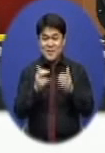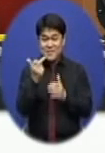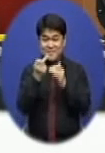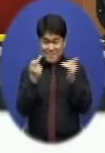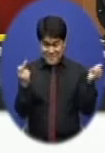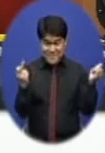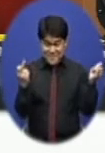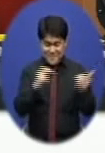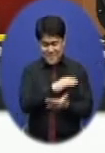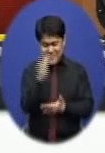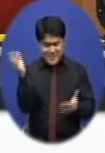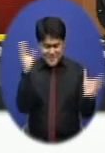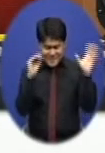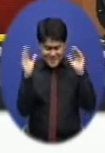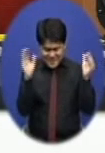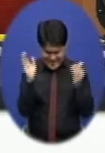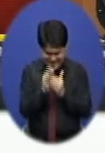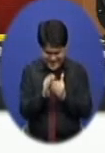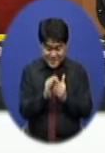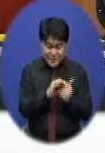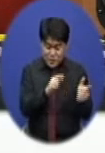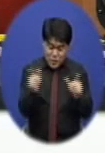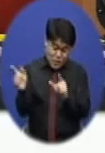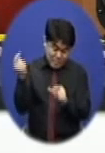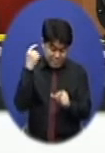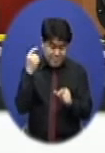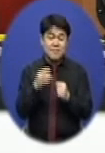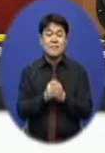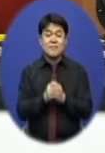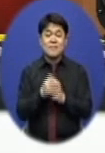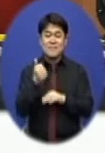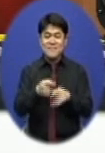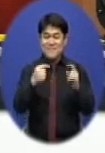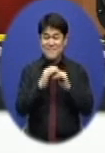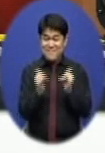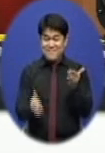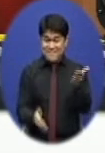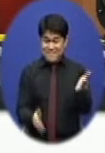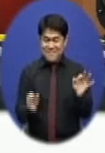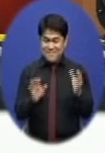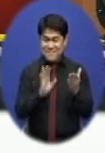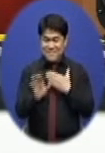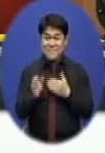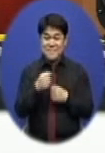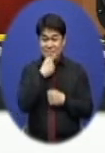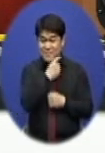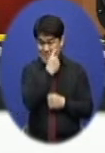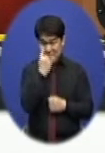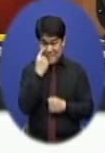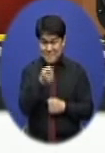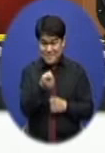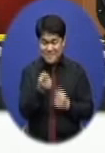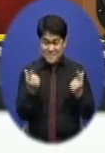12분 구구절절한 사연과 함께 그러니까요. 이런 사연 저런 네. 사연 들으면서 네. 마지막 참가자 잠시 후에 또 다 점수를